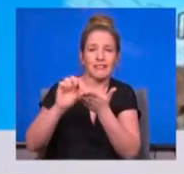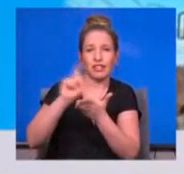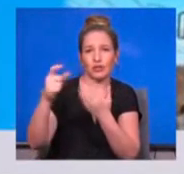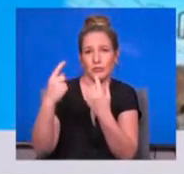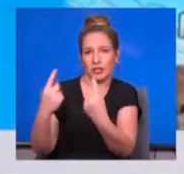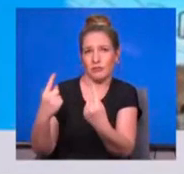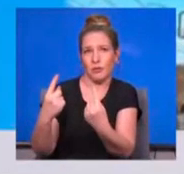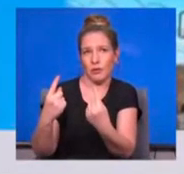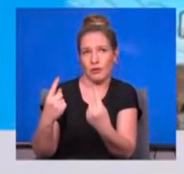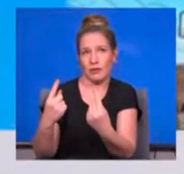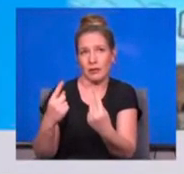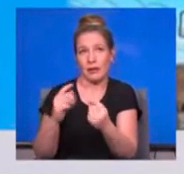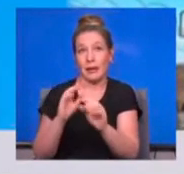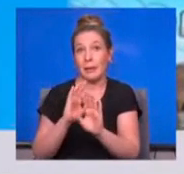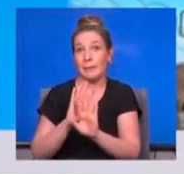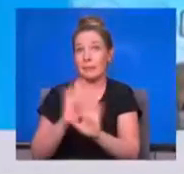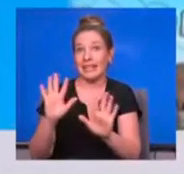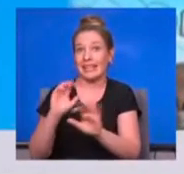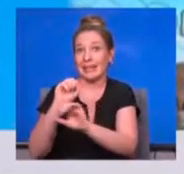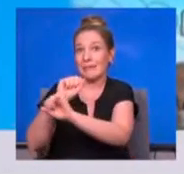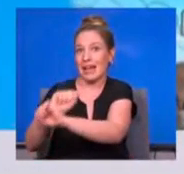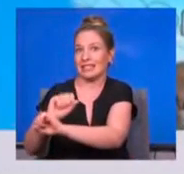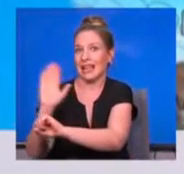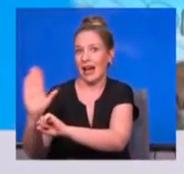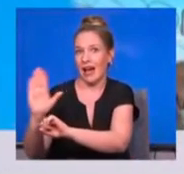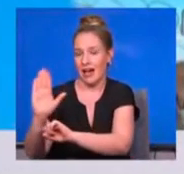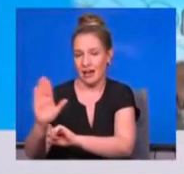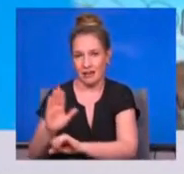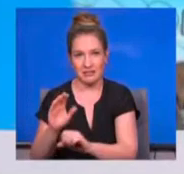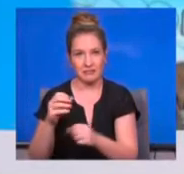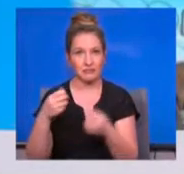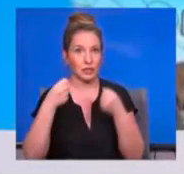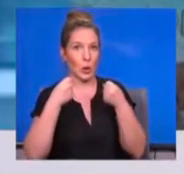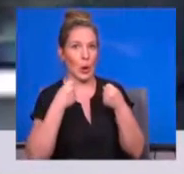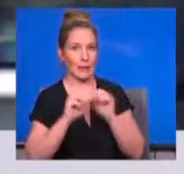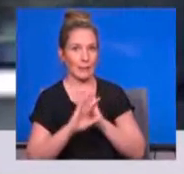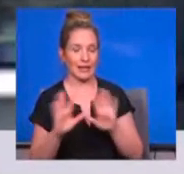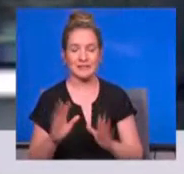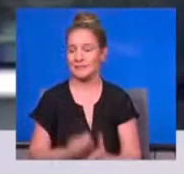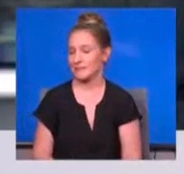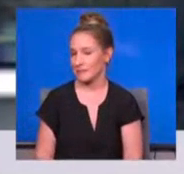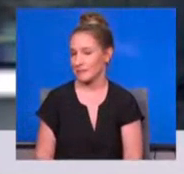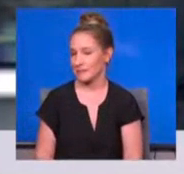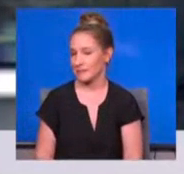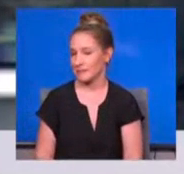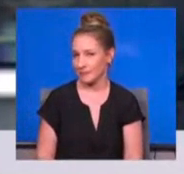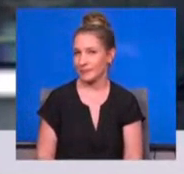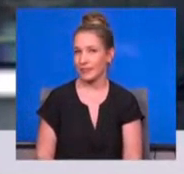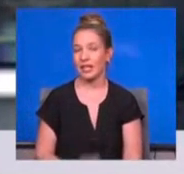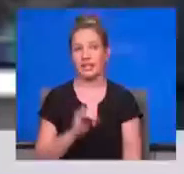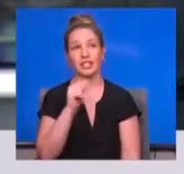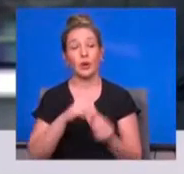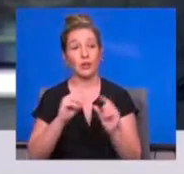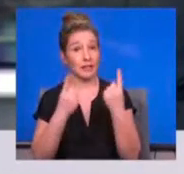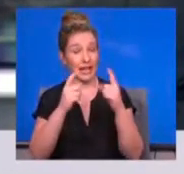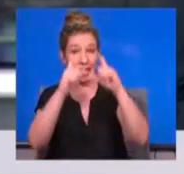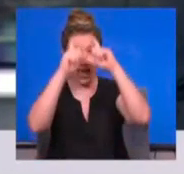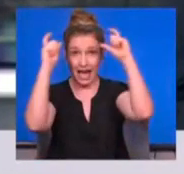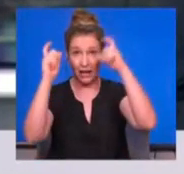הנאשמים במעצר מאחורי סורג ובריח. ברור, יש עוד מקרה כן, היום של אח מקופת חולים שאתה רוצה להתקן